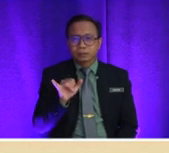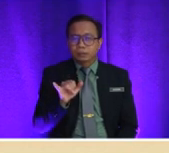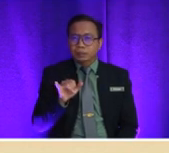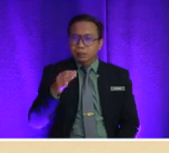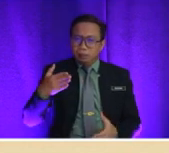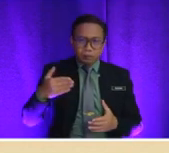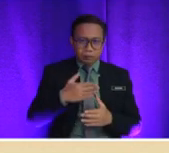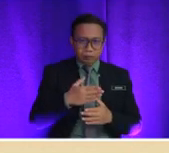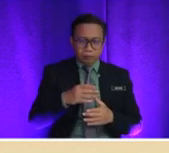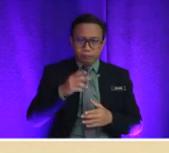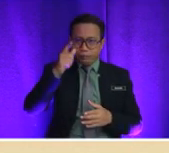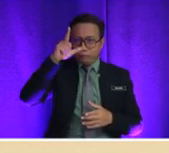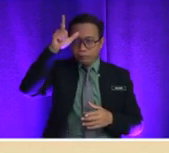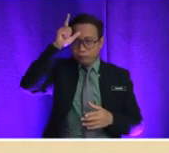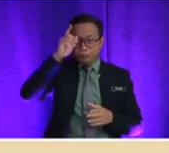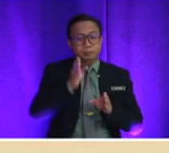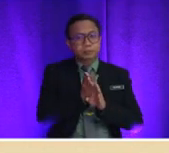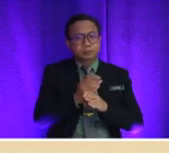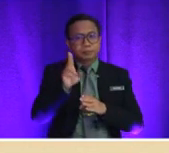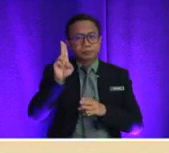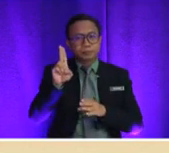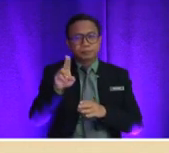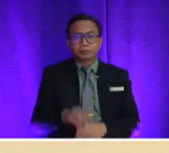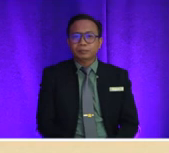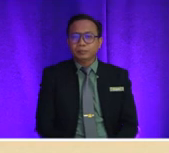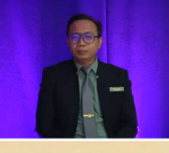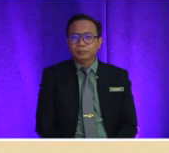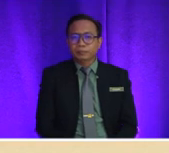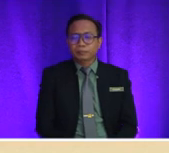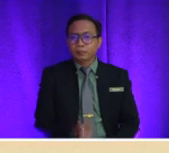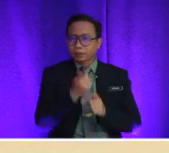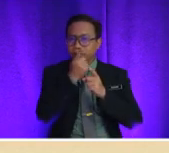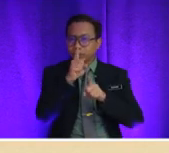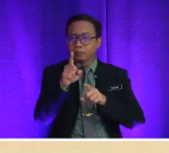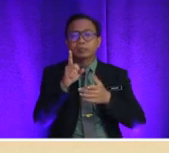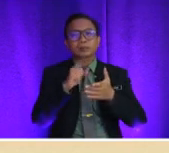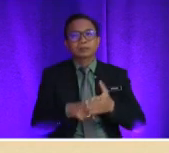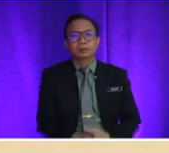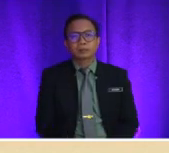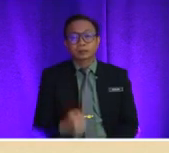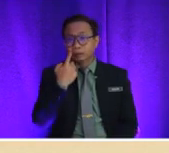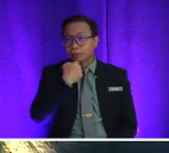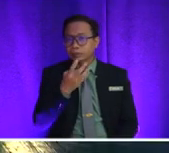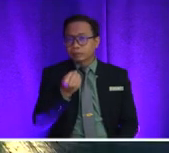jantan membentuk you tadi kita belajar bentuk We kenapa you maka Jawabannya apa